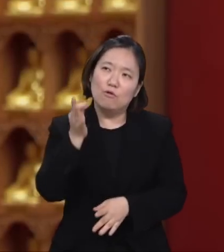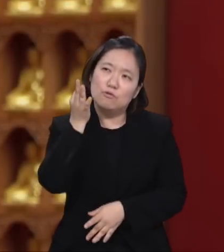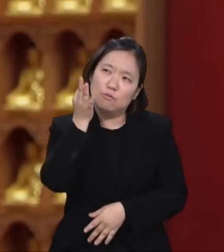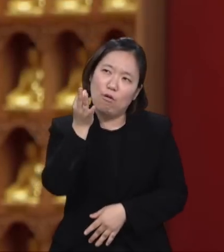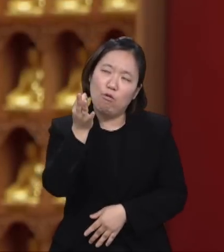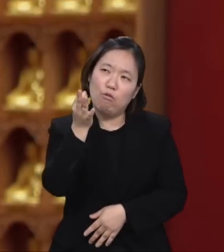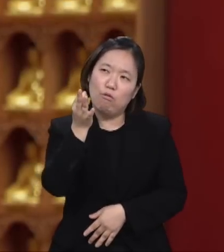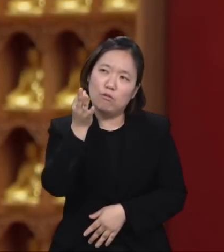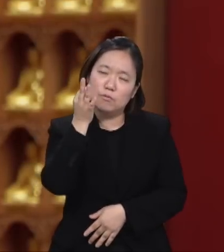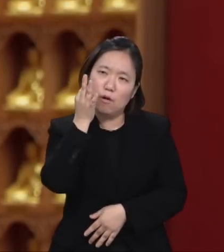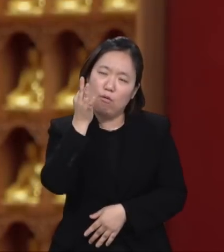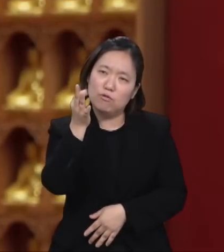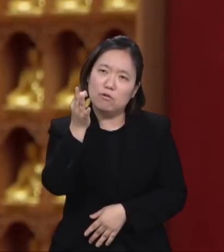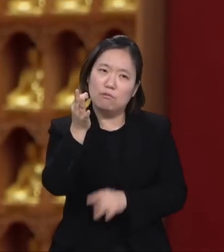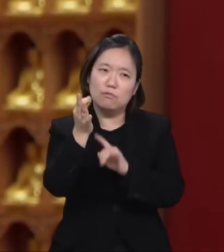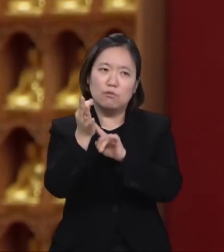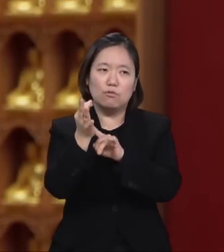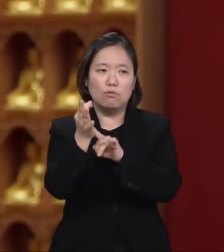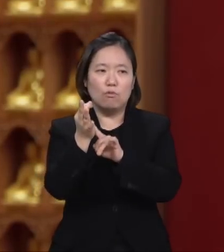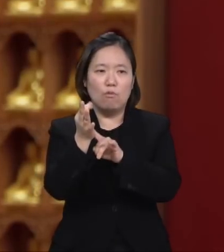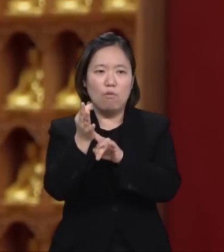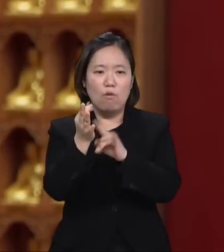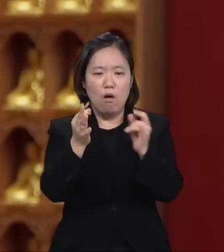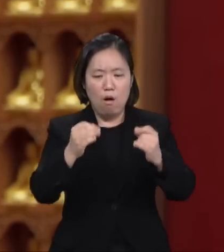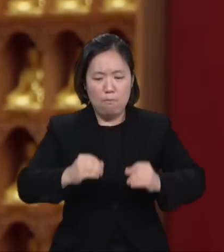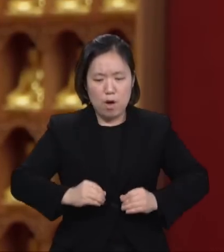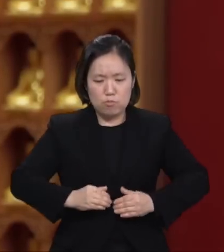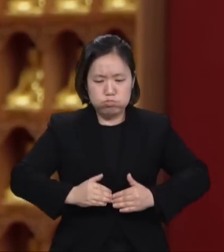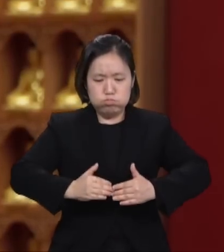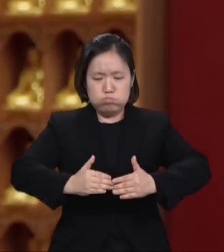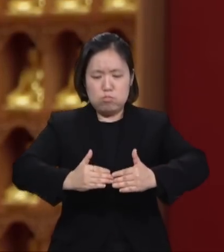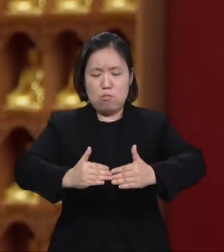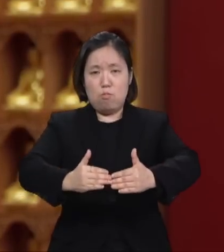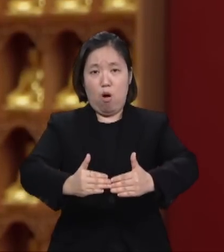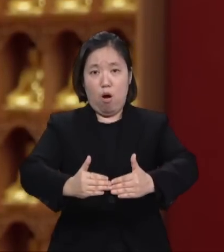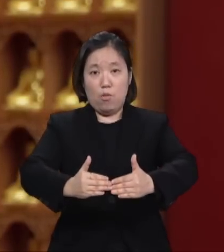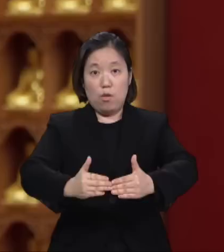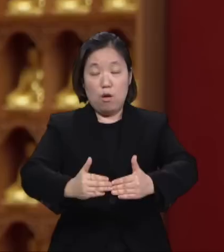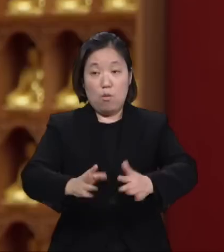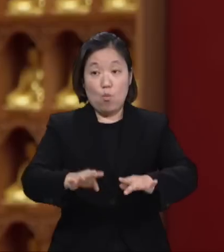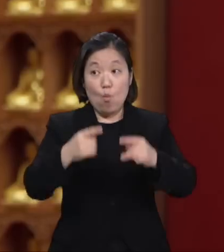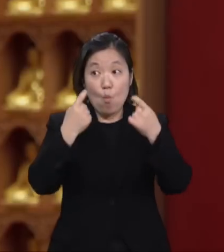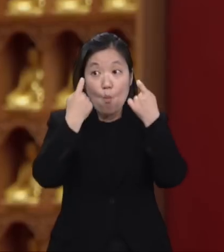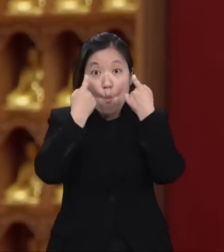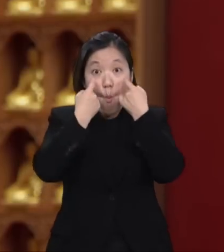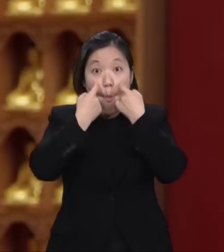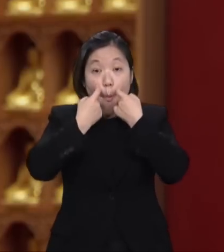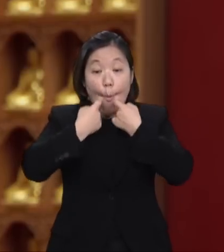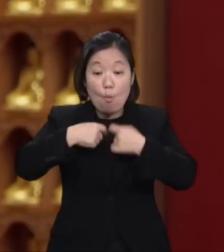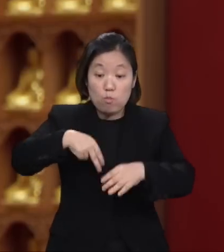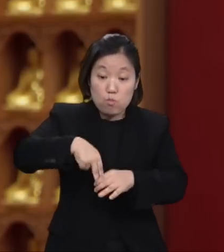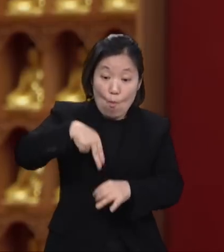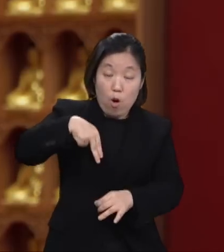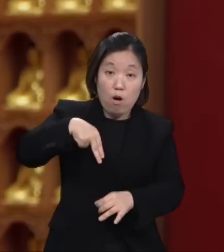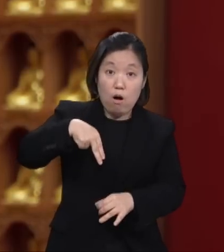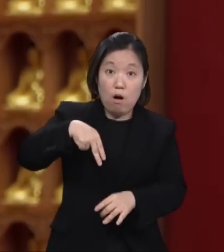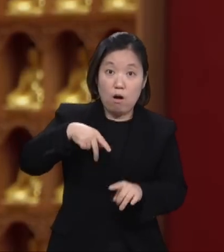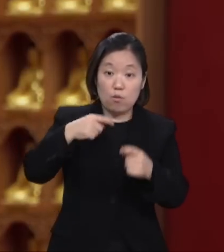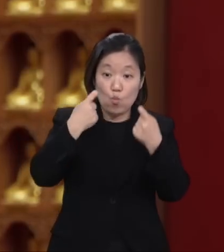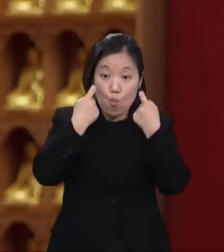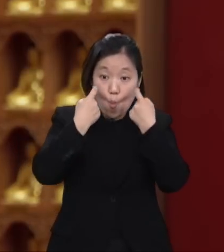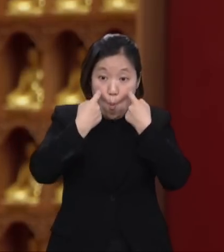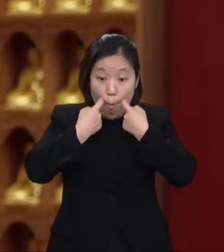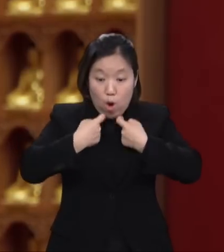달이 찼는데도 배는 산더미처럼 불러오고 온몸에 살이 쭉쭉 빠져가지고 피골이